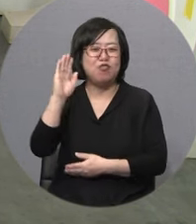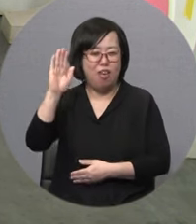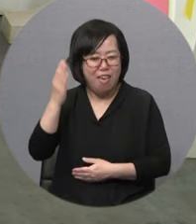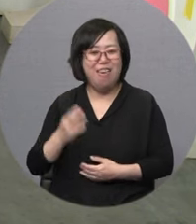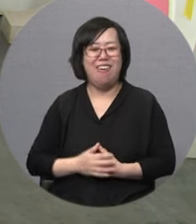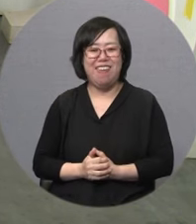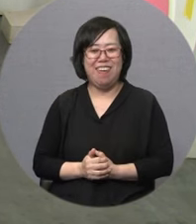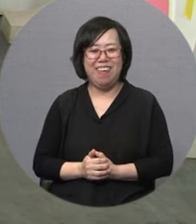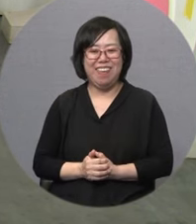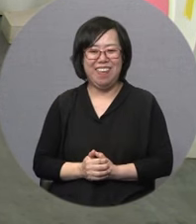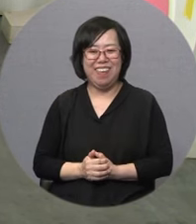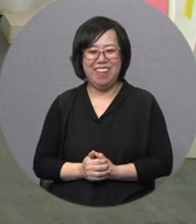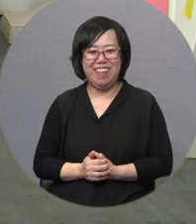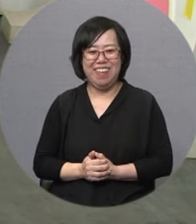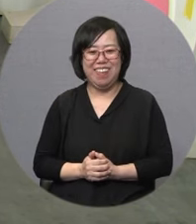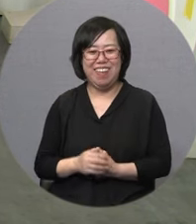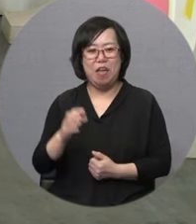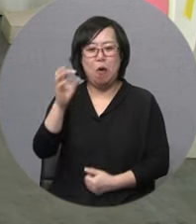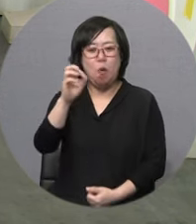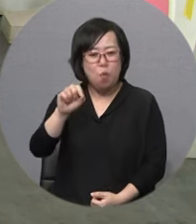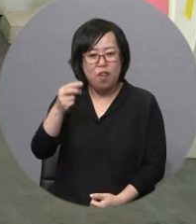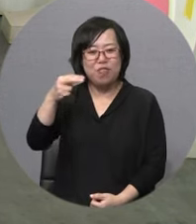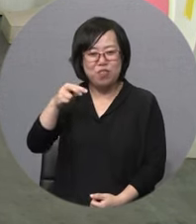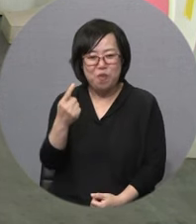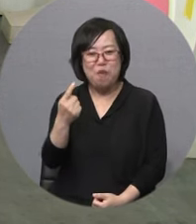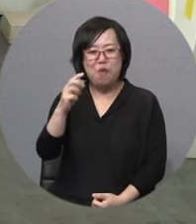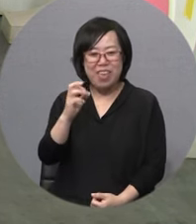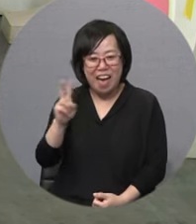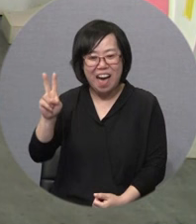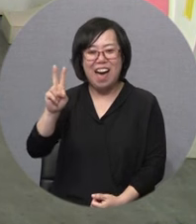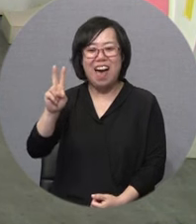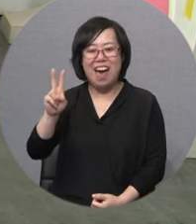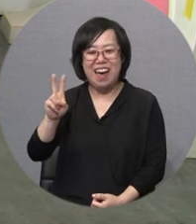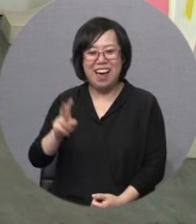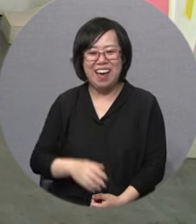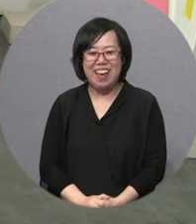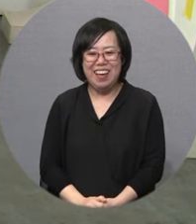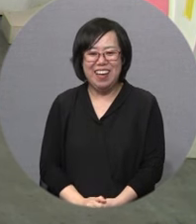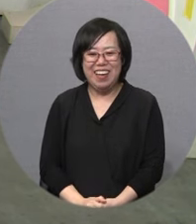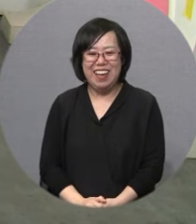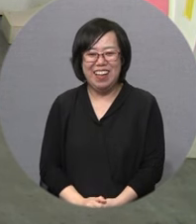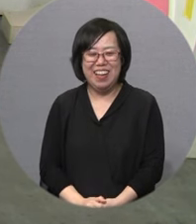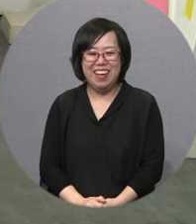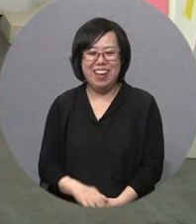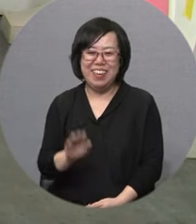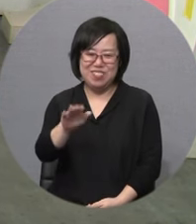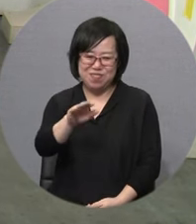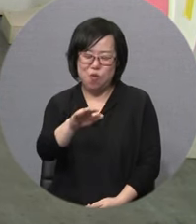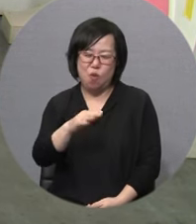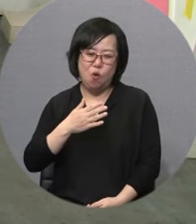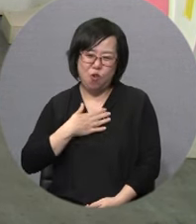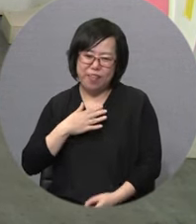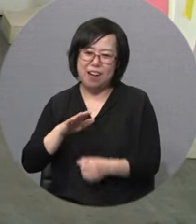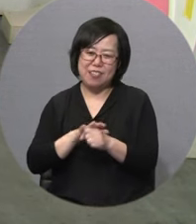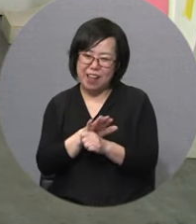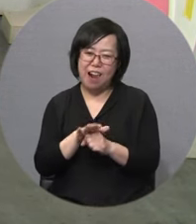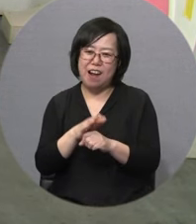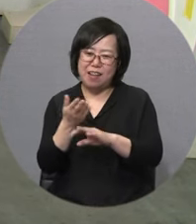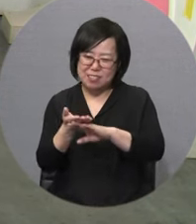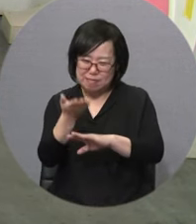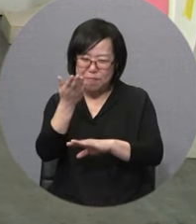말씀하시면 됩니다. 원도야 아니, 유미야 이렇게 부르세요. 네. 내가 너무나도 저 사랑하고 존경하는 우리